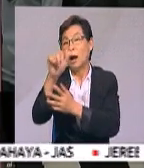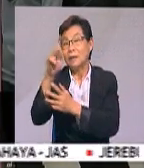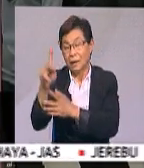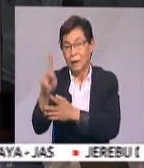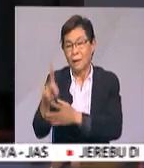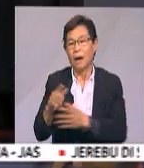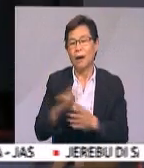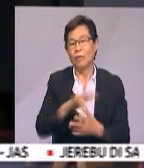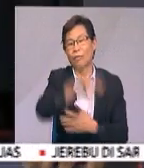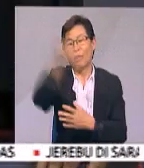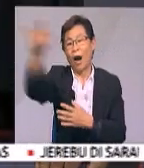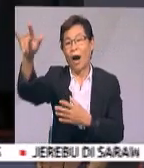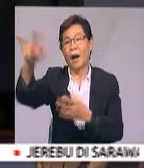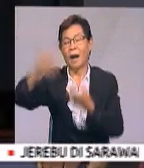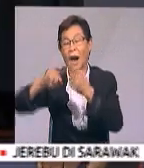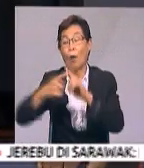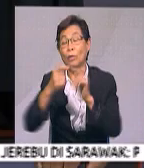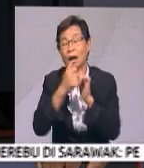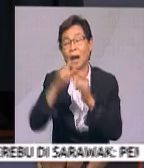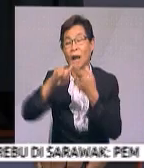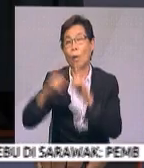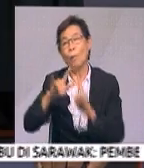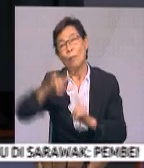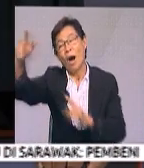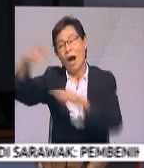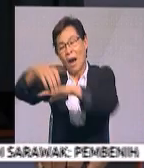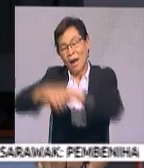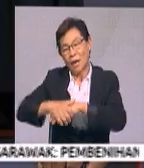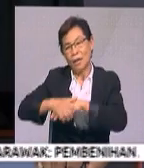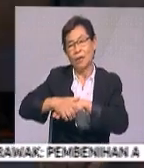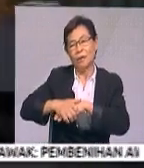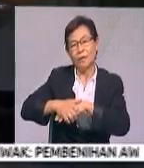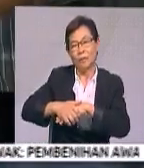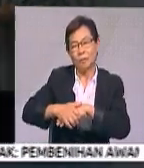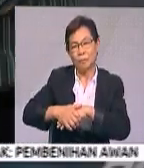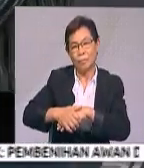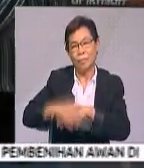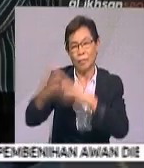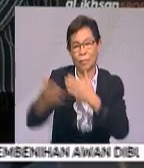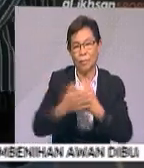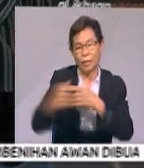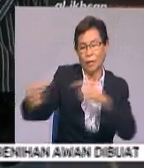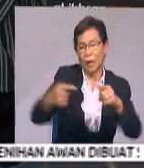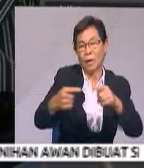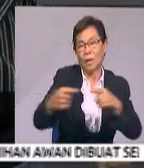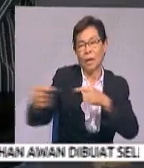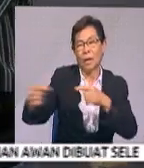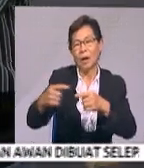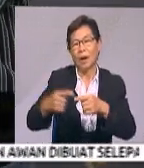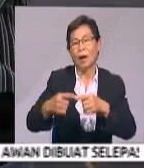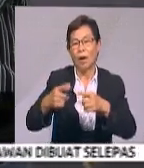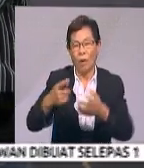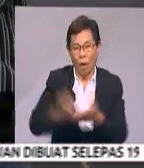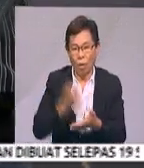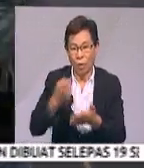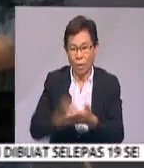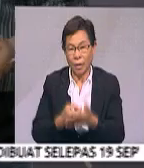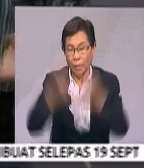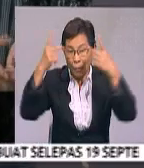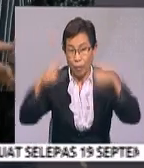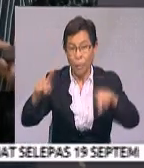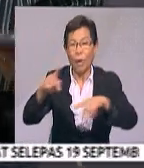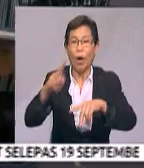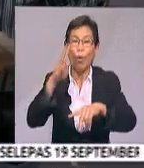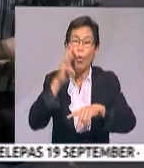bersama seorang rakannya untuk kembali beraksi bersama East Grinstead HC dalam saingan Liga Hoki Premier Wanita England bagi